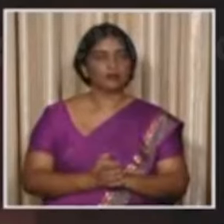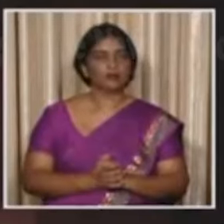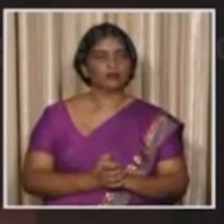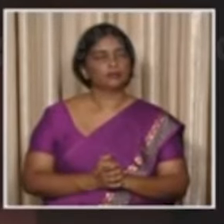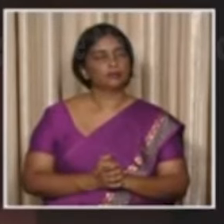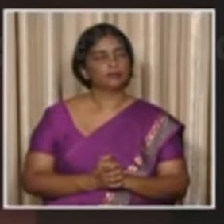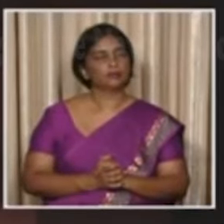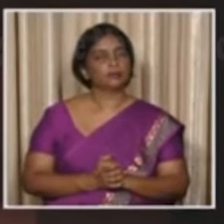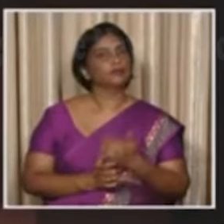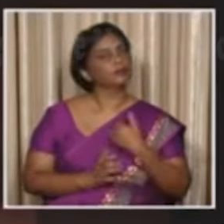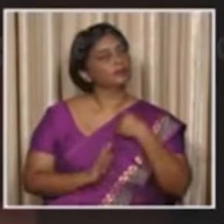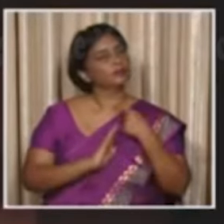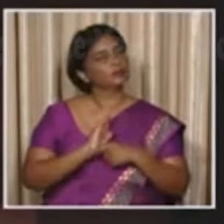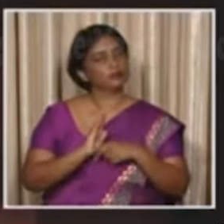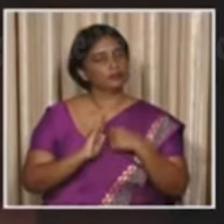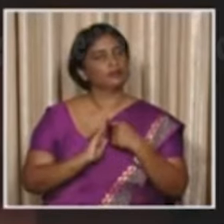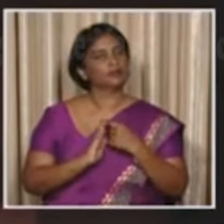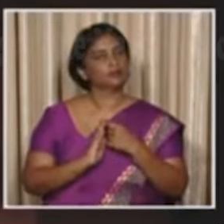ඇත්ත වශයෙන්ම අපේ රටේ